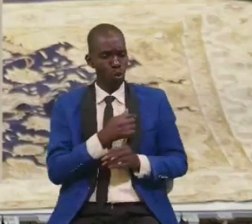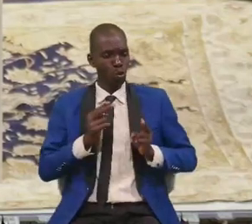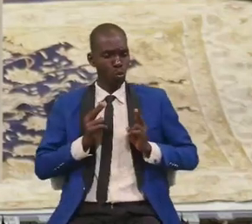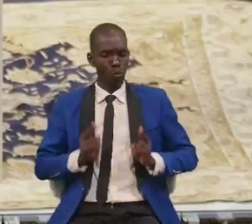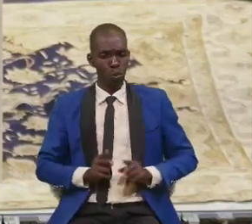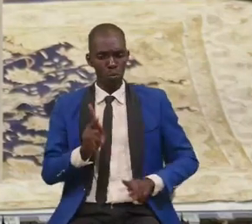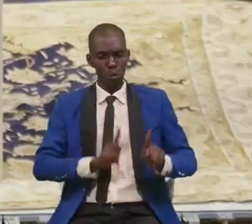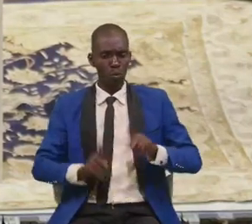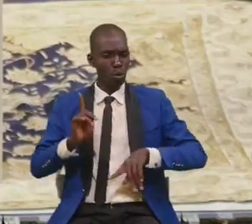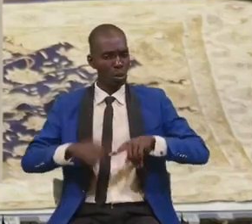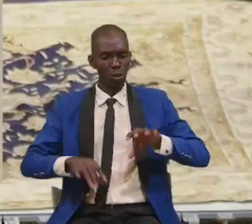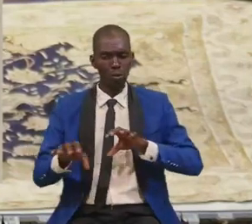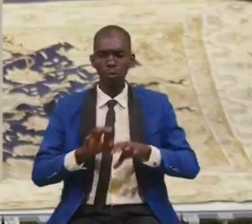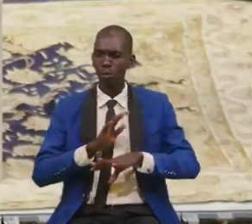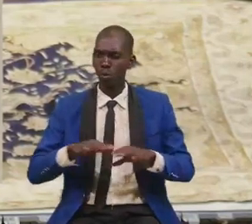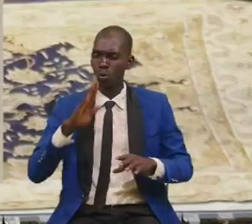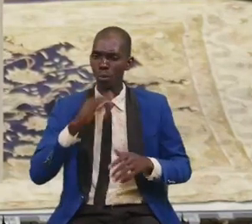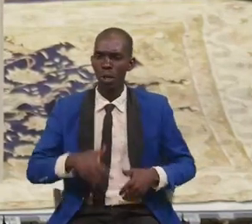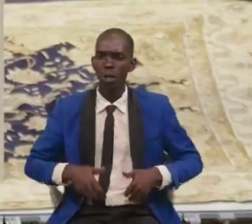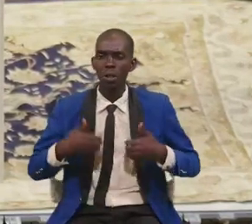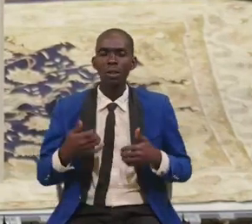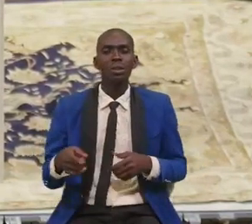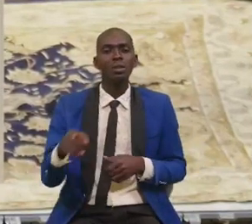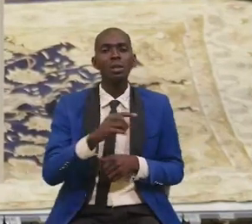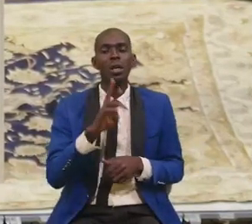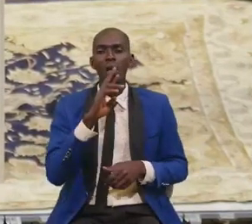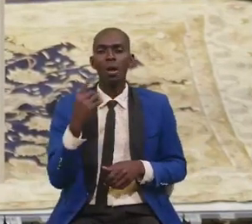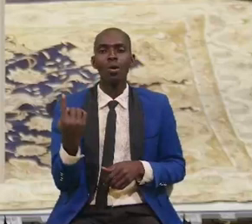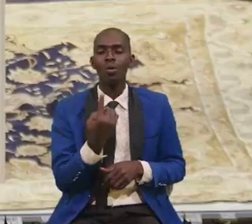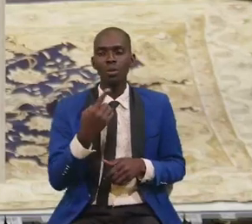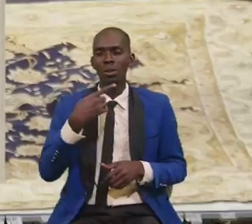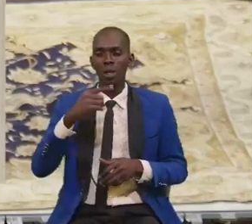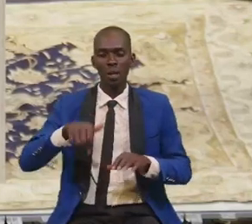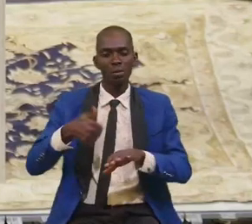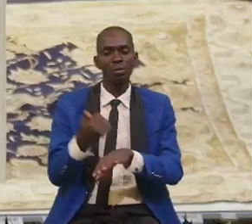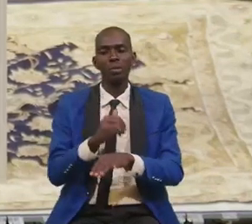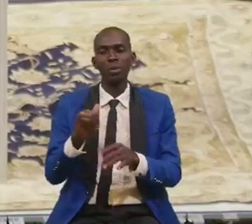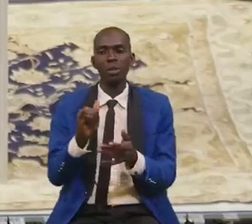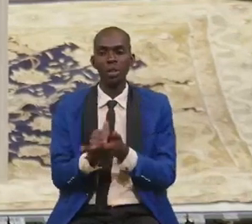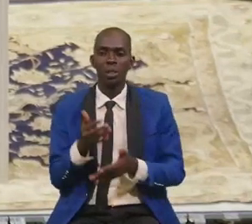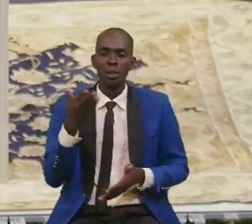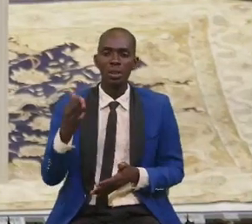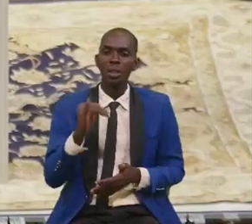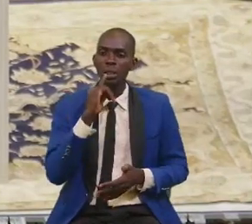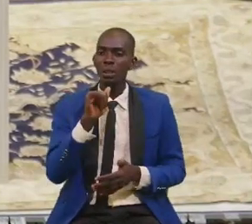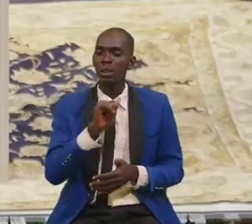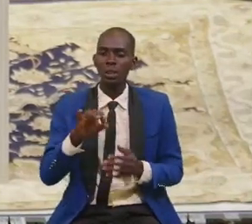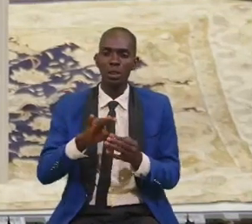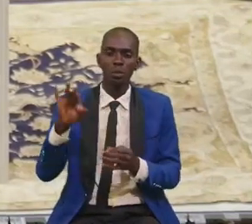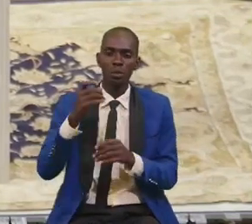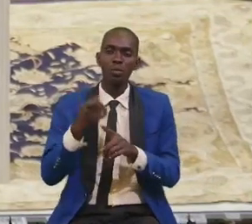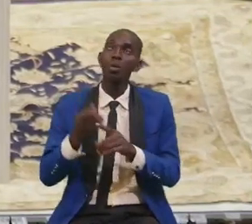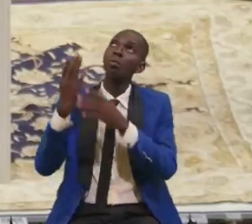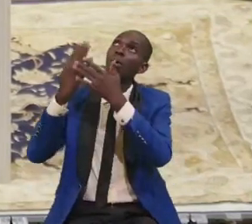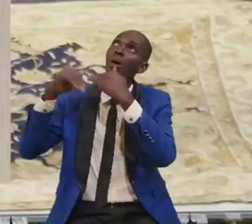ne va pas être offensé. Ils affirment qu'il y a un esprit venant d'en haut qui est venu sur toi.